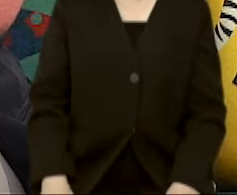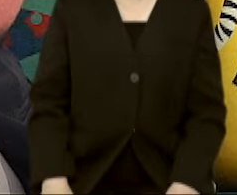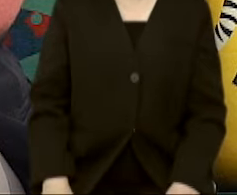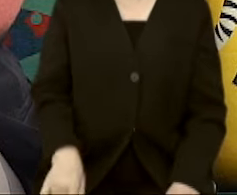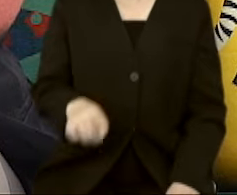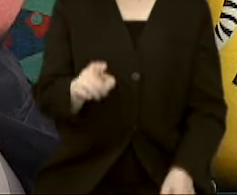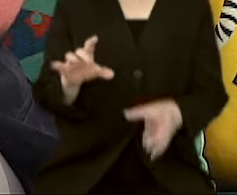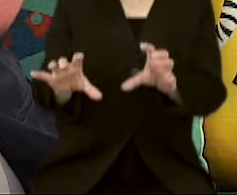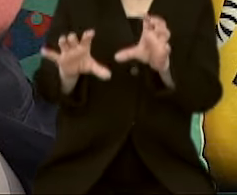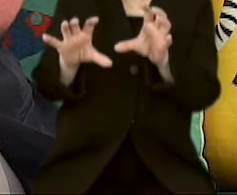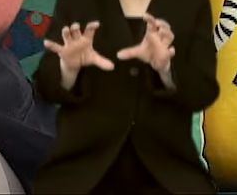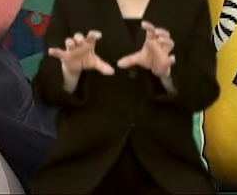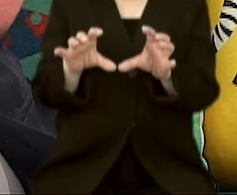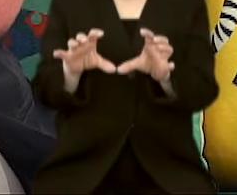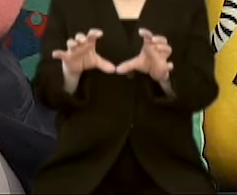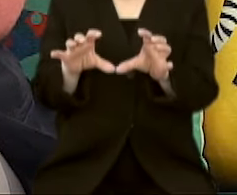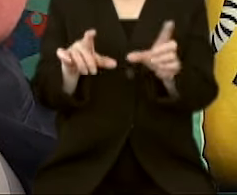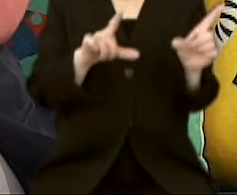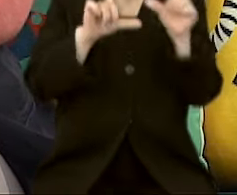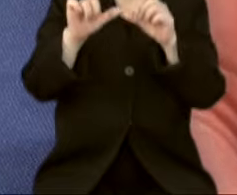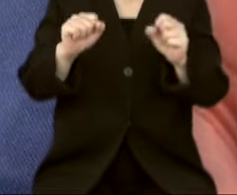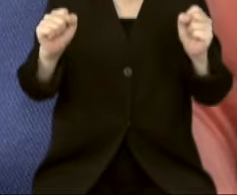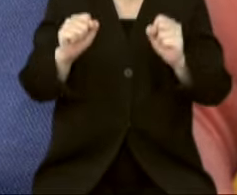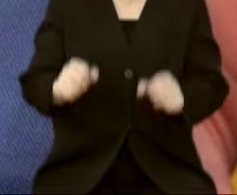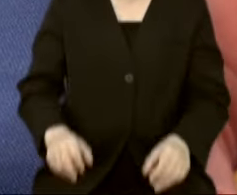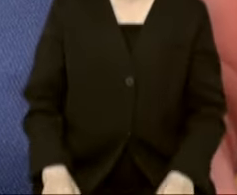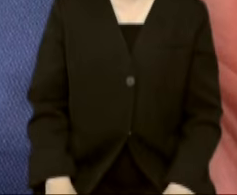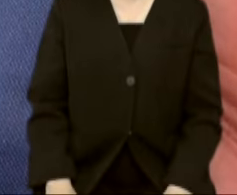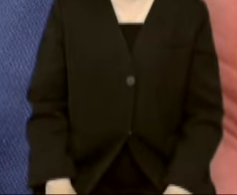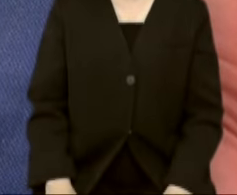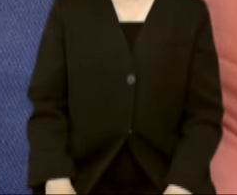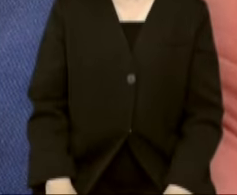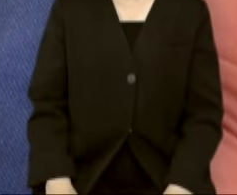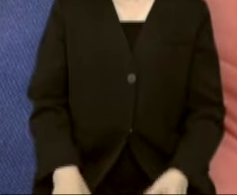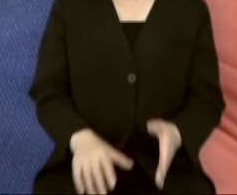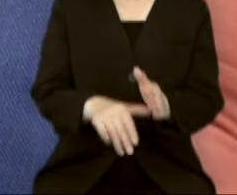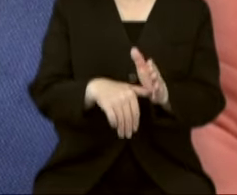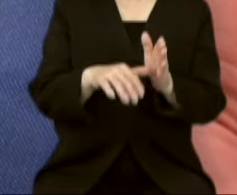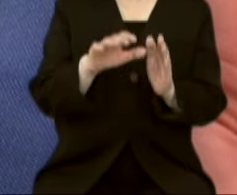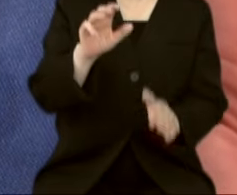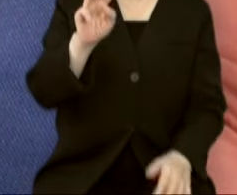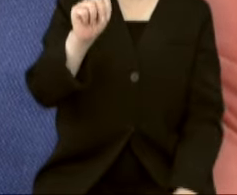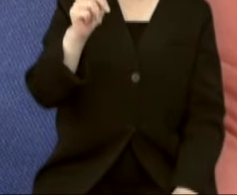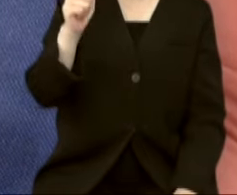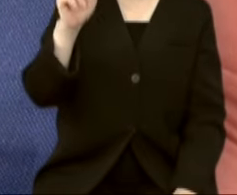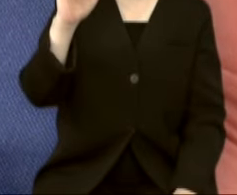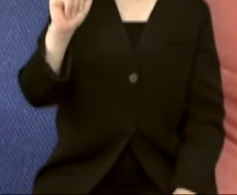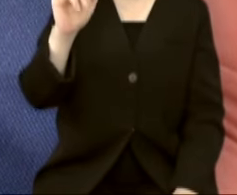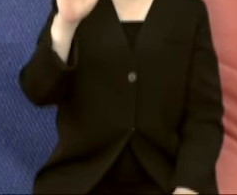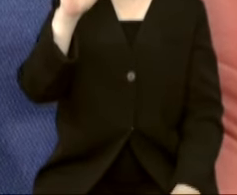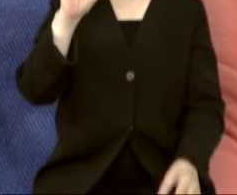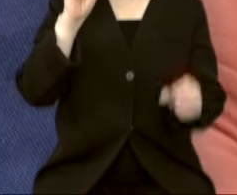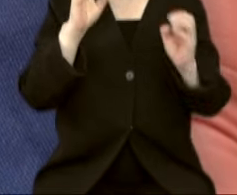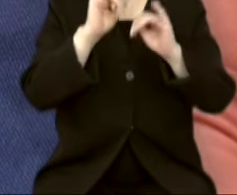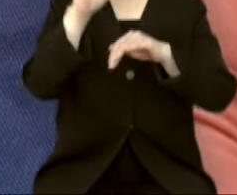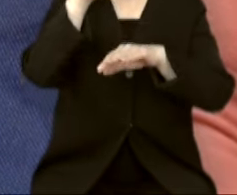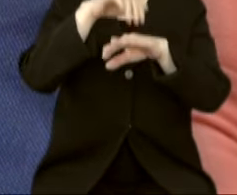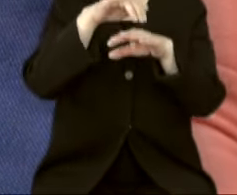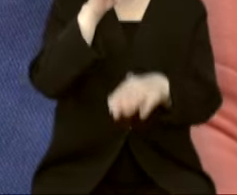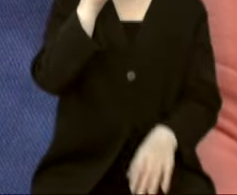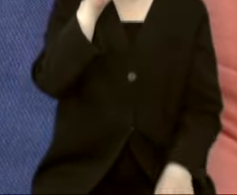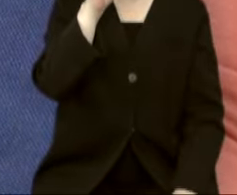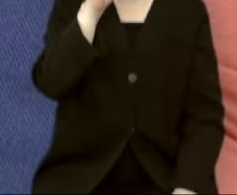좀 추워요. 네. 그걸 추워도 그때 여기서 그 MTI 훈련, 선교사 훈련학으로 네. 그